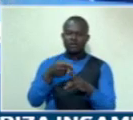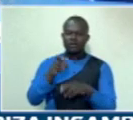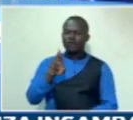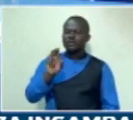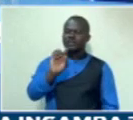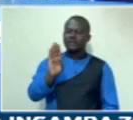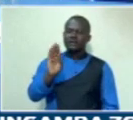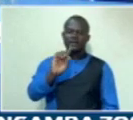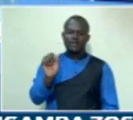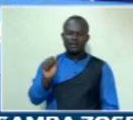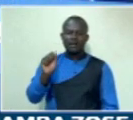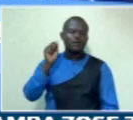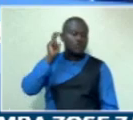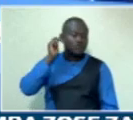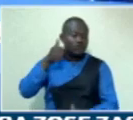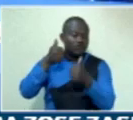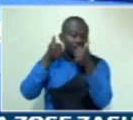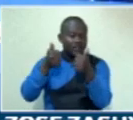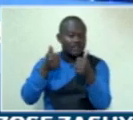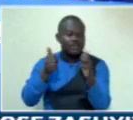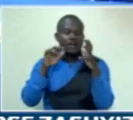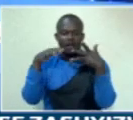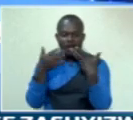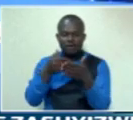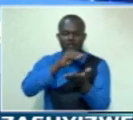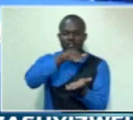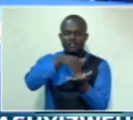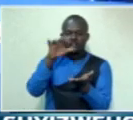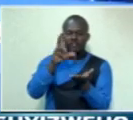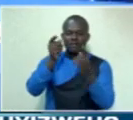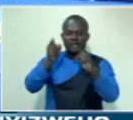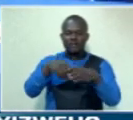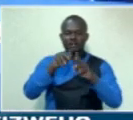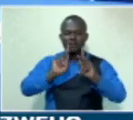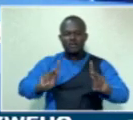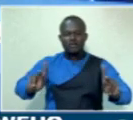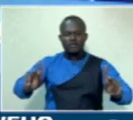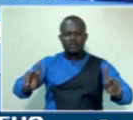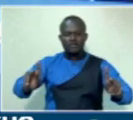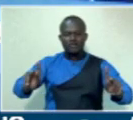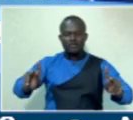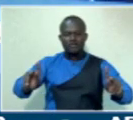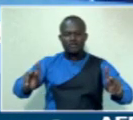Ruzibiza muratwumva neza mwiriwe mute Centrafrica mwageze amahoro